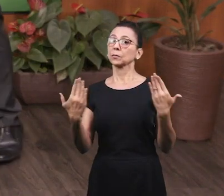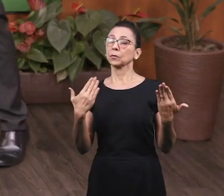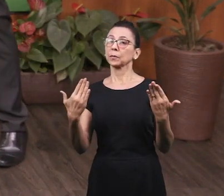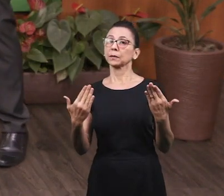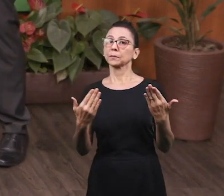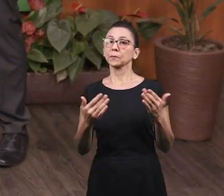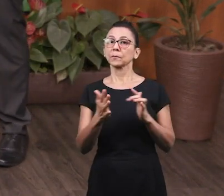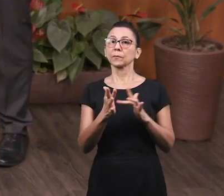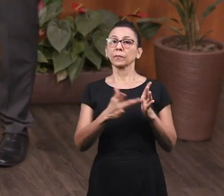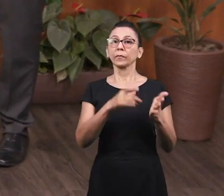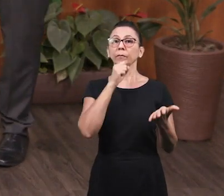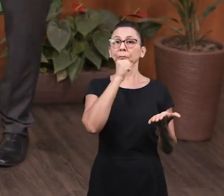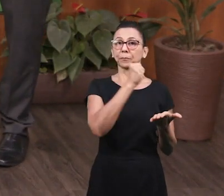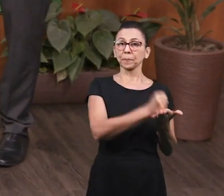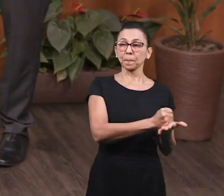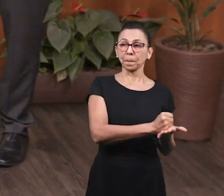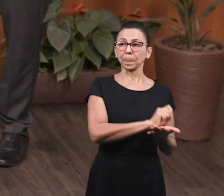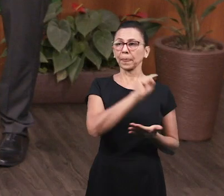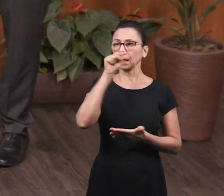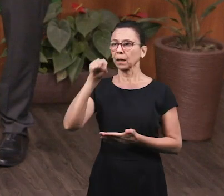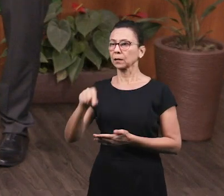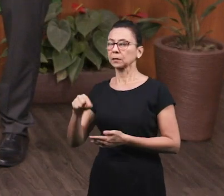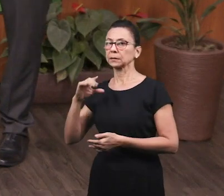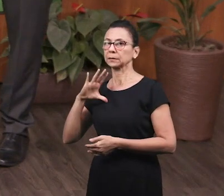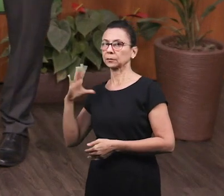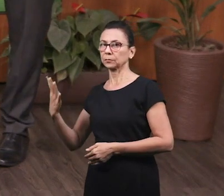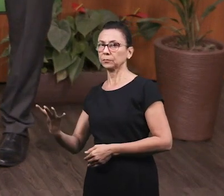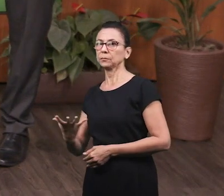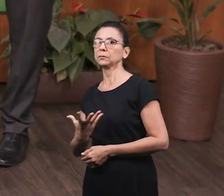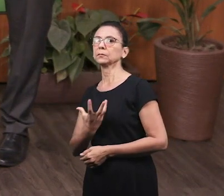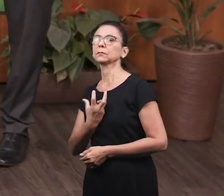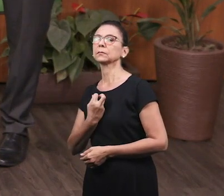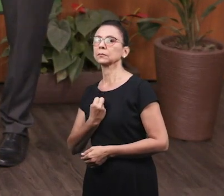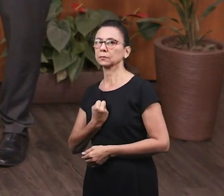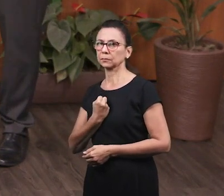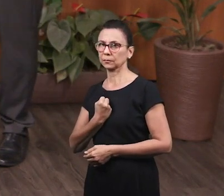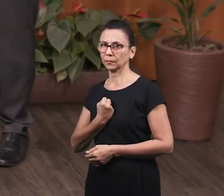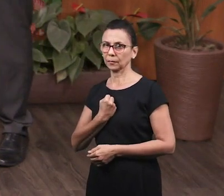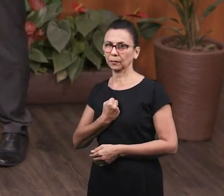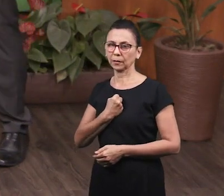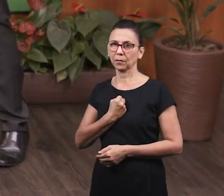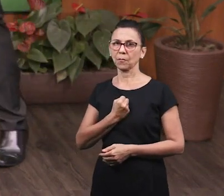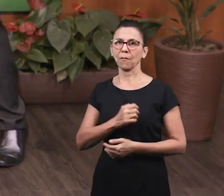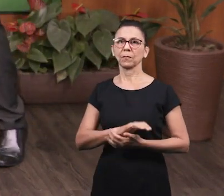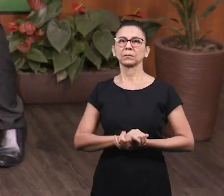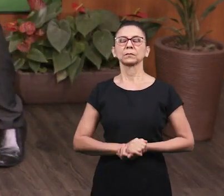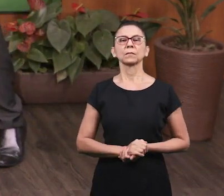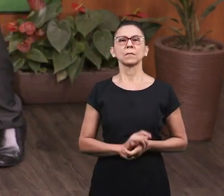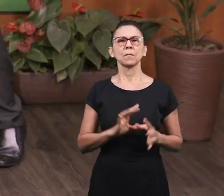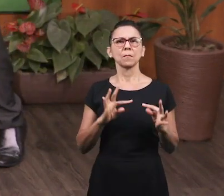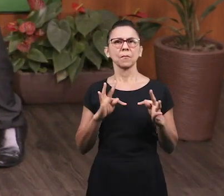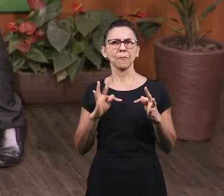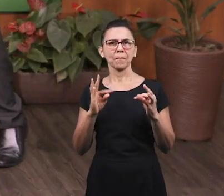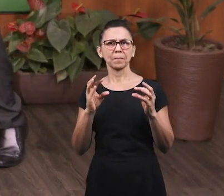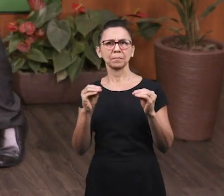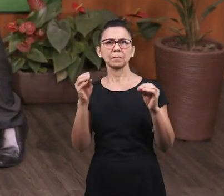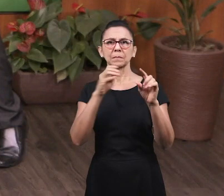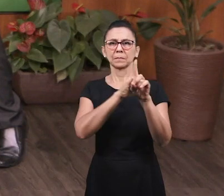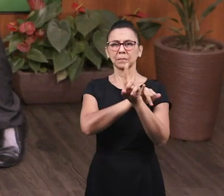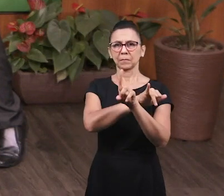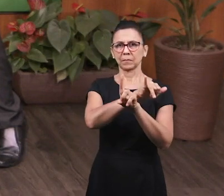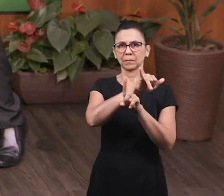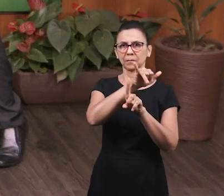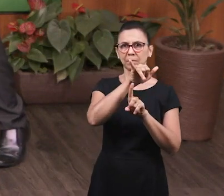le salut qui se trouve au Nouveau Testament. Le salut établi, c'est-à-dire toute la prophétie